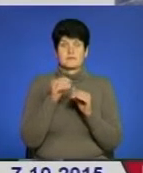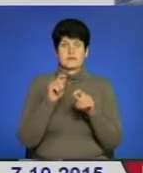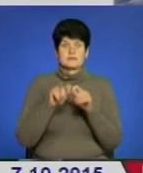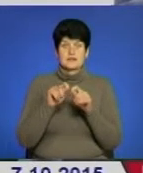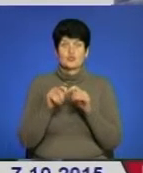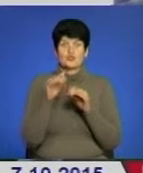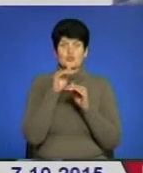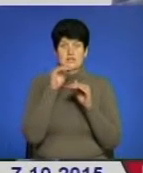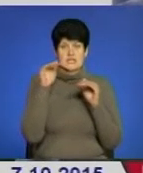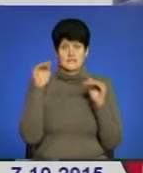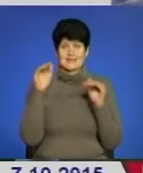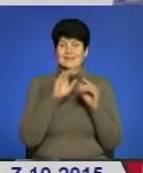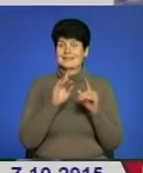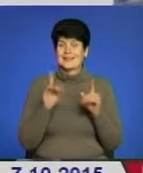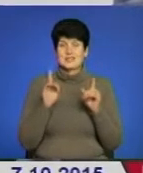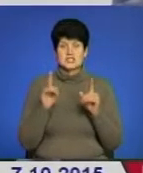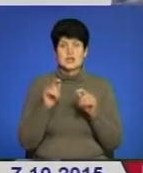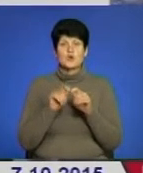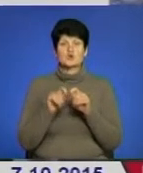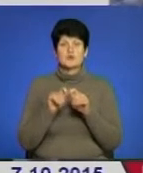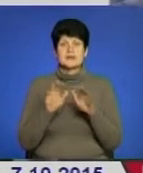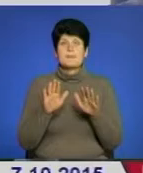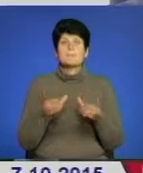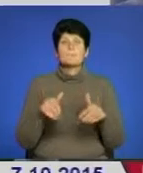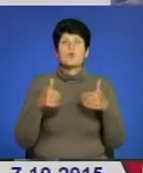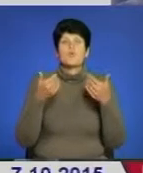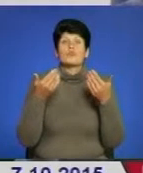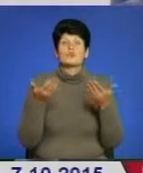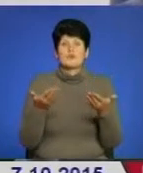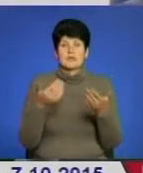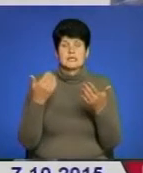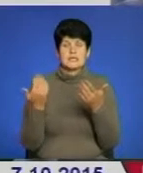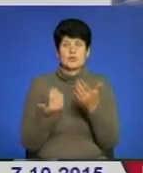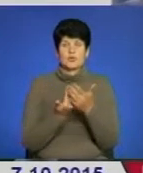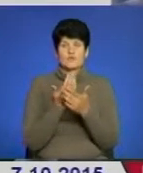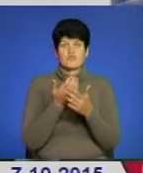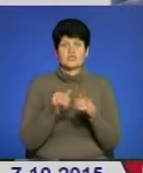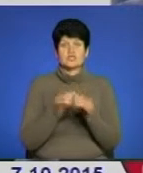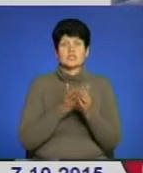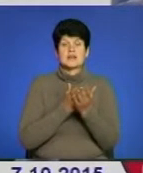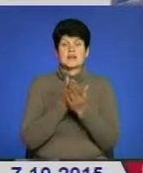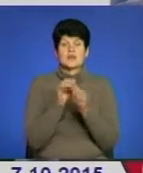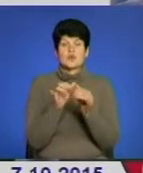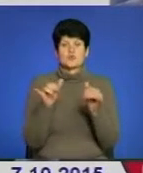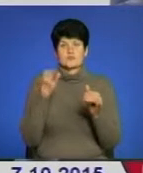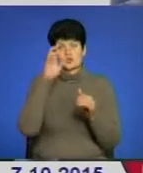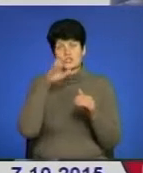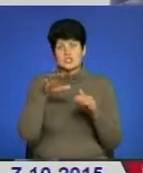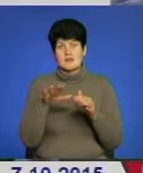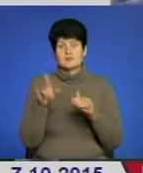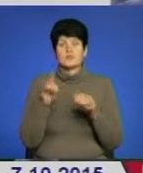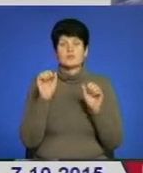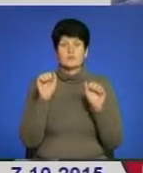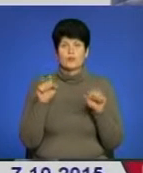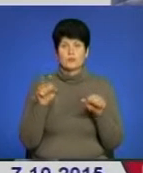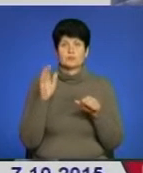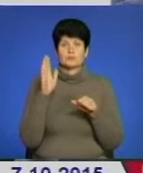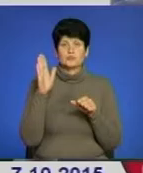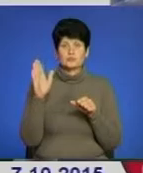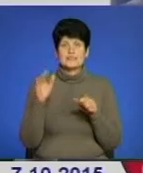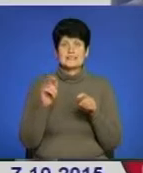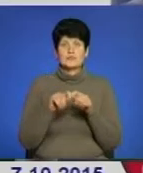рівні не лише контролювати, але й пропонувати нові шляхи розвитку держави, щоб вони могли бути